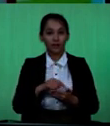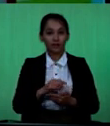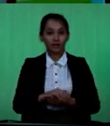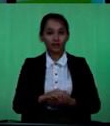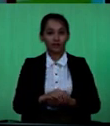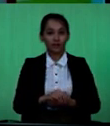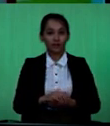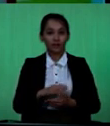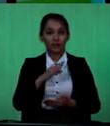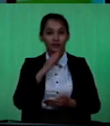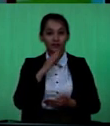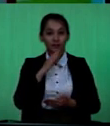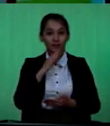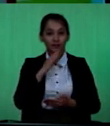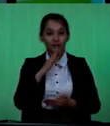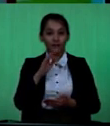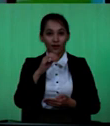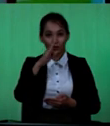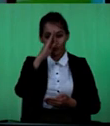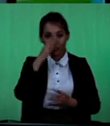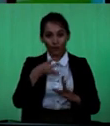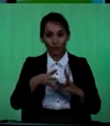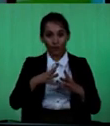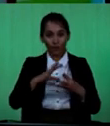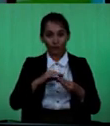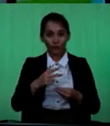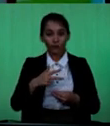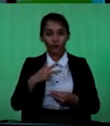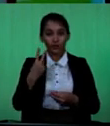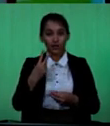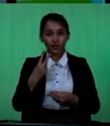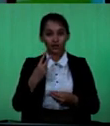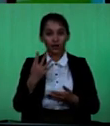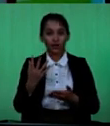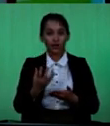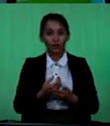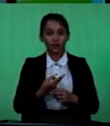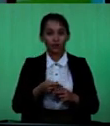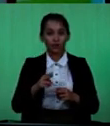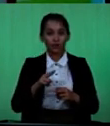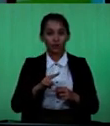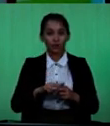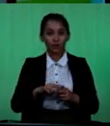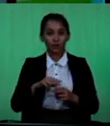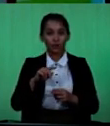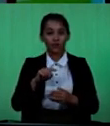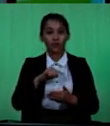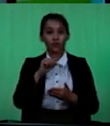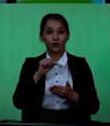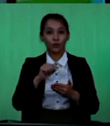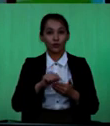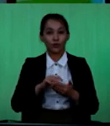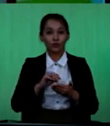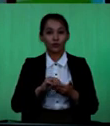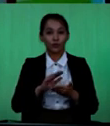o'tmoqchiman. Qiz bola va o'g'il bolaning jami nechtaligini bilish uchun katta qavs qilib, unga so'roq belgisini